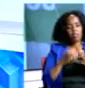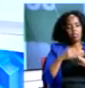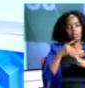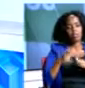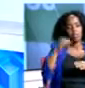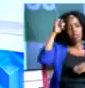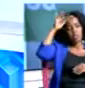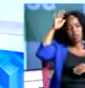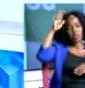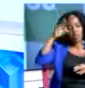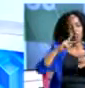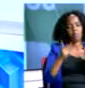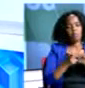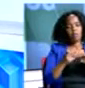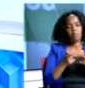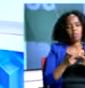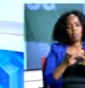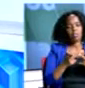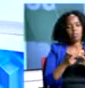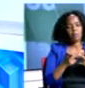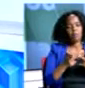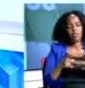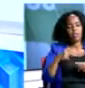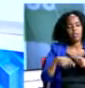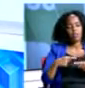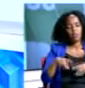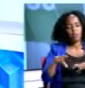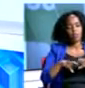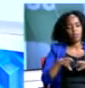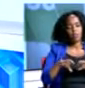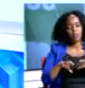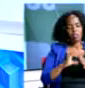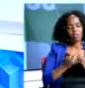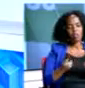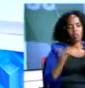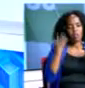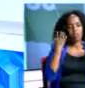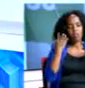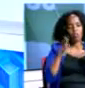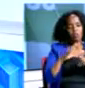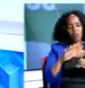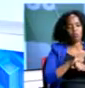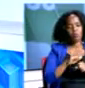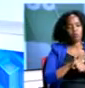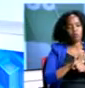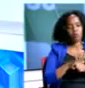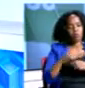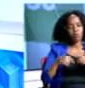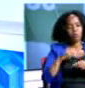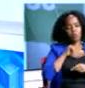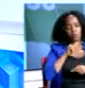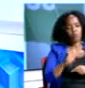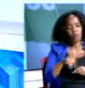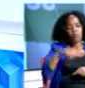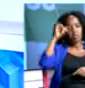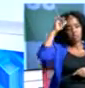yookaan namoonni bakkaa bakkatti deemsa godhan irratti baay'inaan hin mul'anne. Kana jechuun guutummaa guutuutti hin mul'atu jechuun miti. Namni